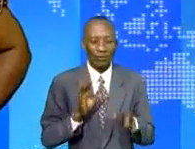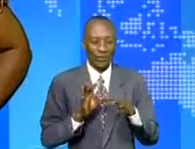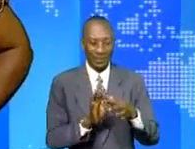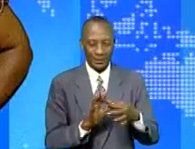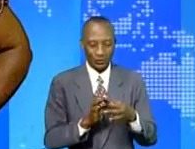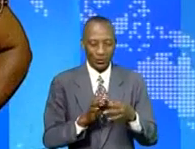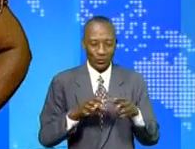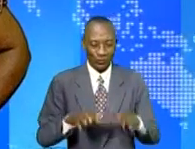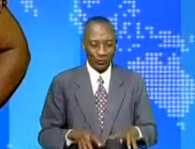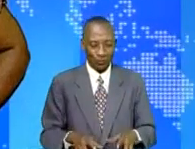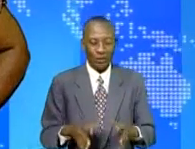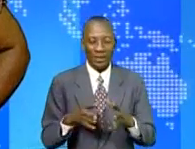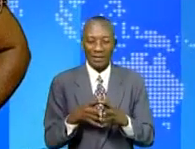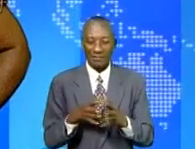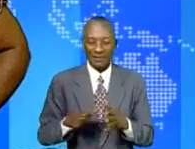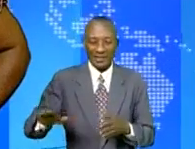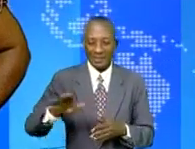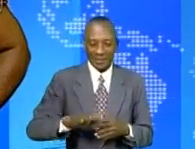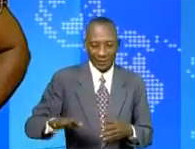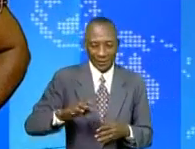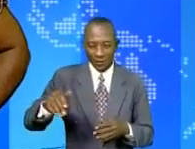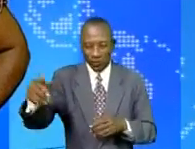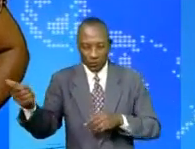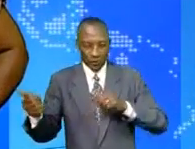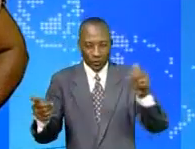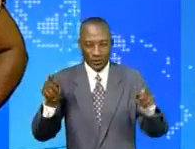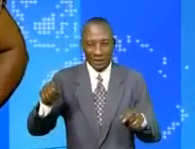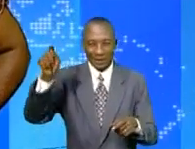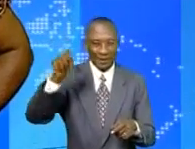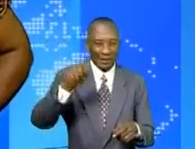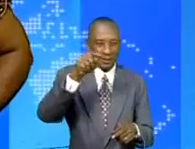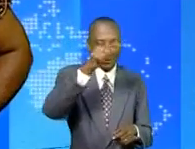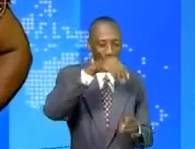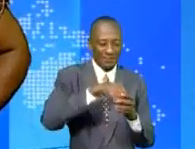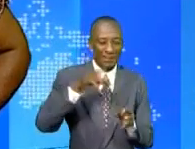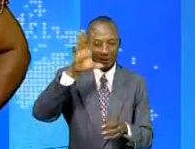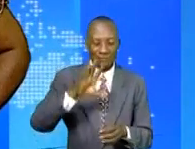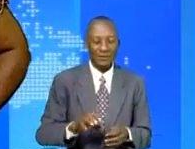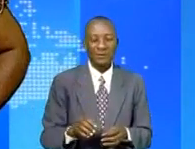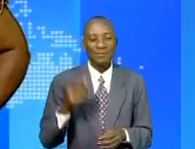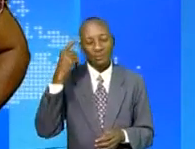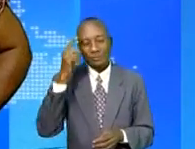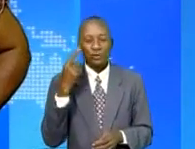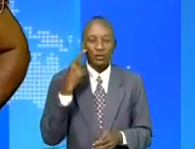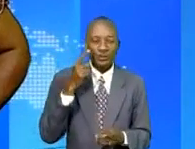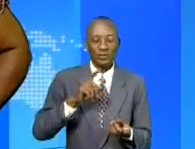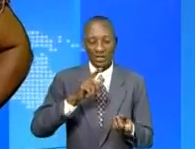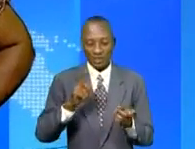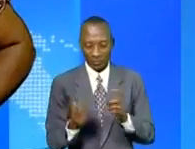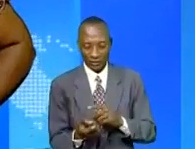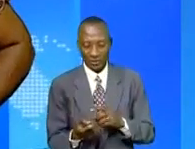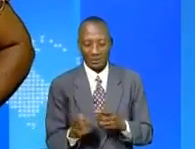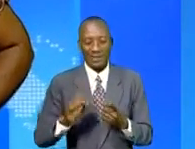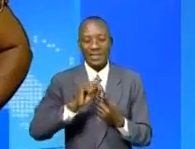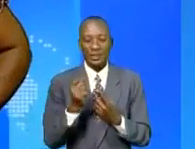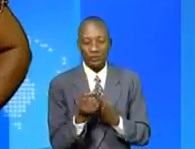appuyer les réformes engagées dans le secteur de l'aménagement du territoire, c'est pour éviter les